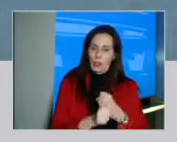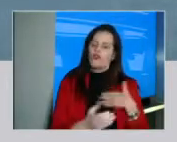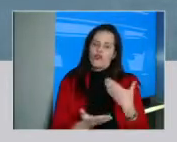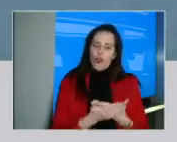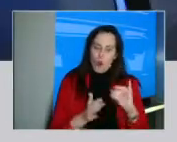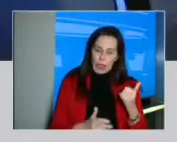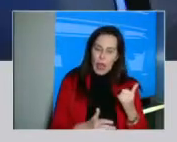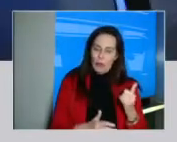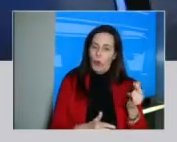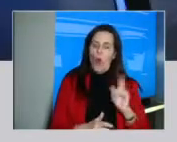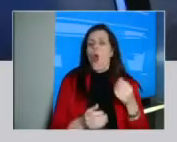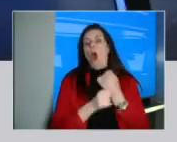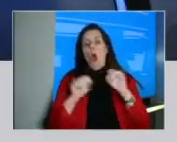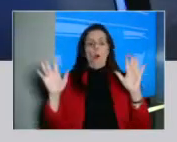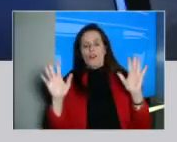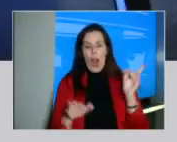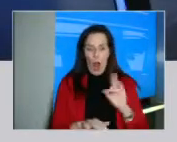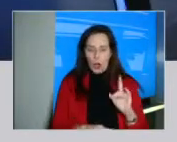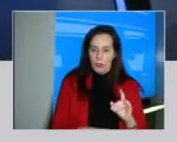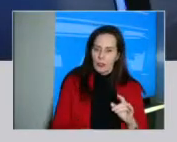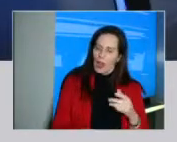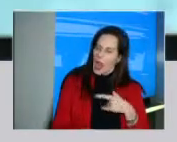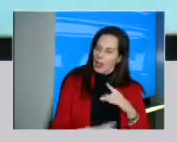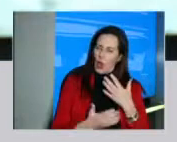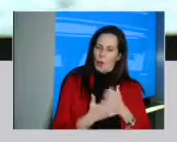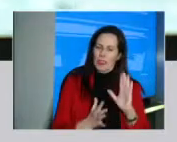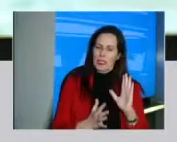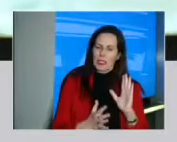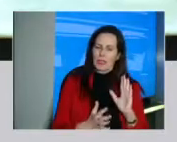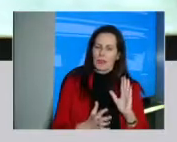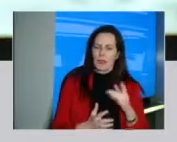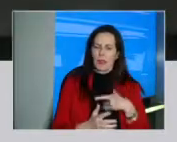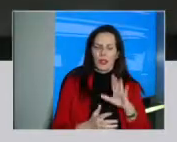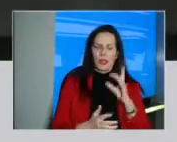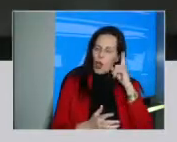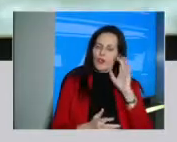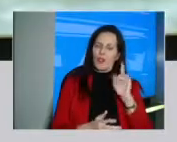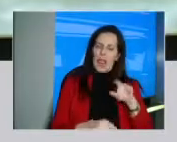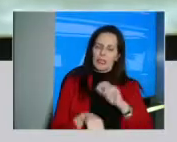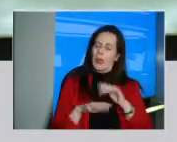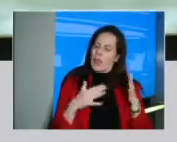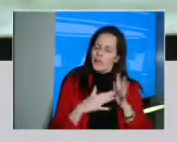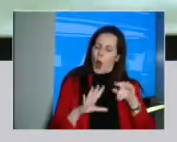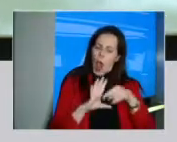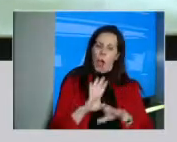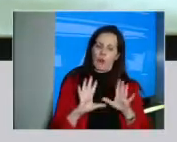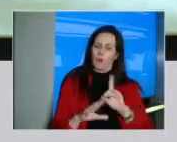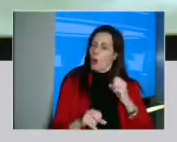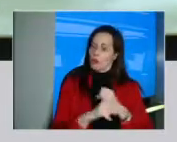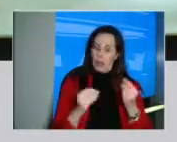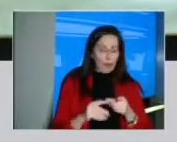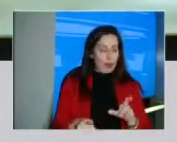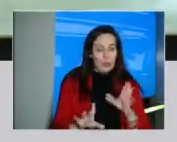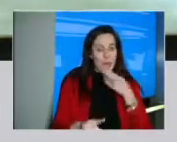כזה או אחר, כלומר, הוא לא חופשי מכל מטלה. אני לא מציע כרגע את החלופה, מהי החלופה העדיפה. אני חושב שהגיע הזמן לבחון אותה לעומק, ולא נעשה הדבר הזה